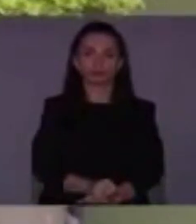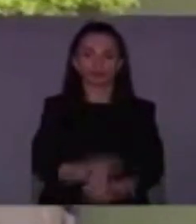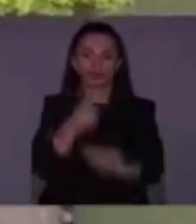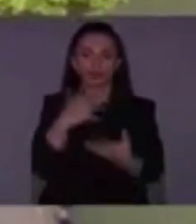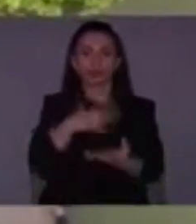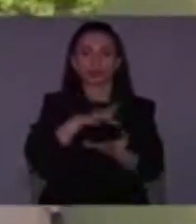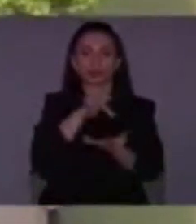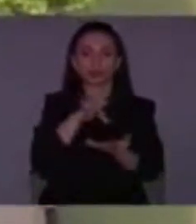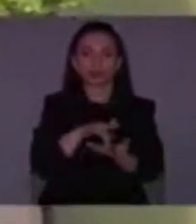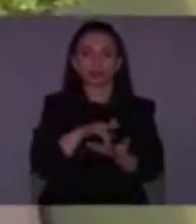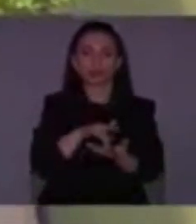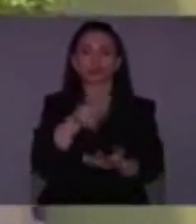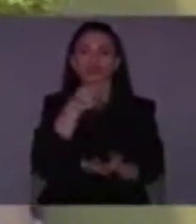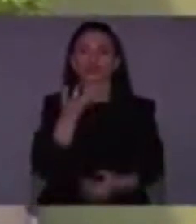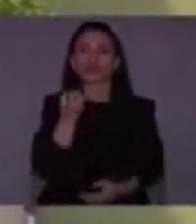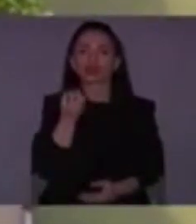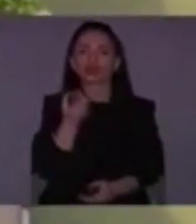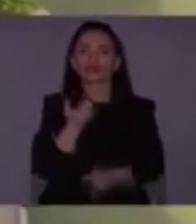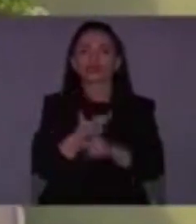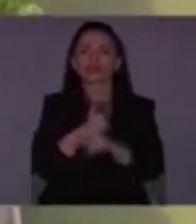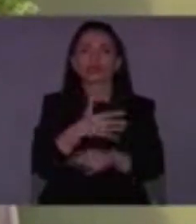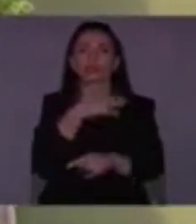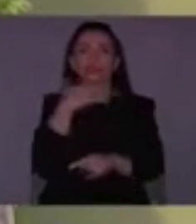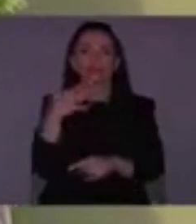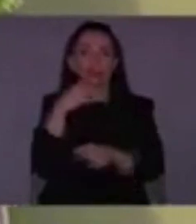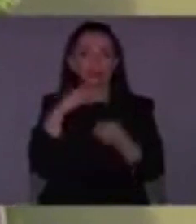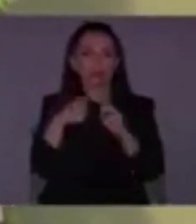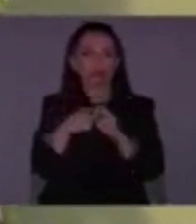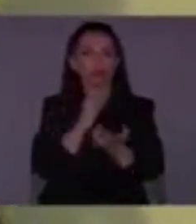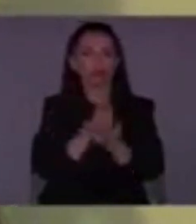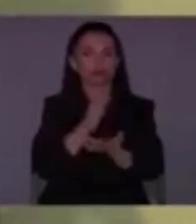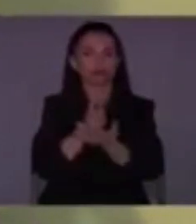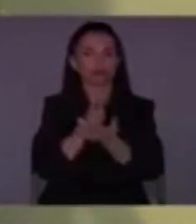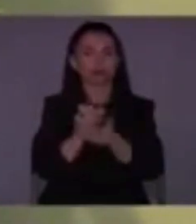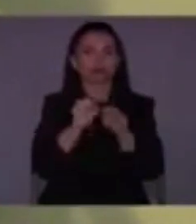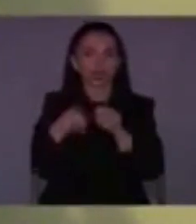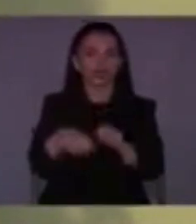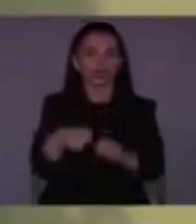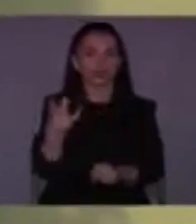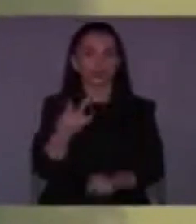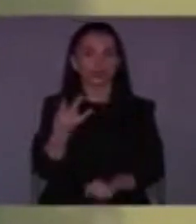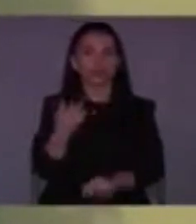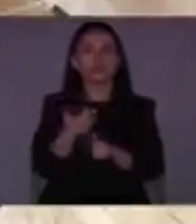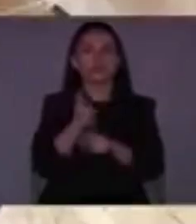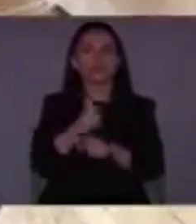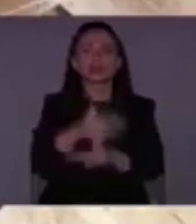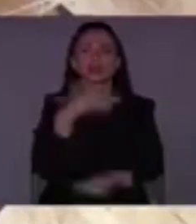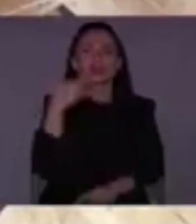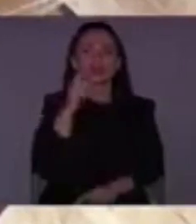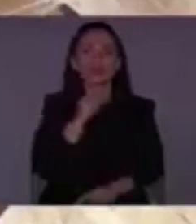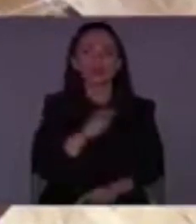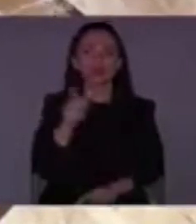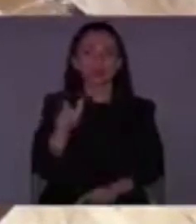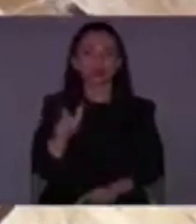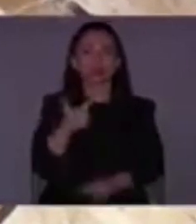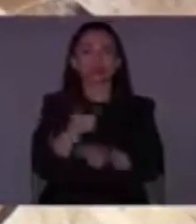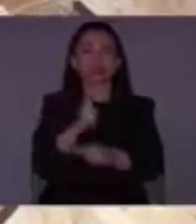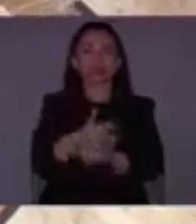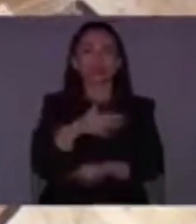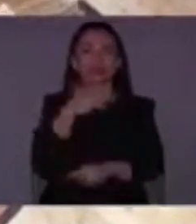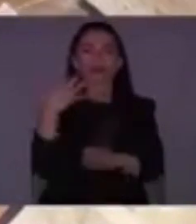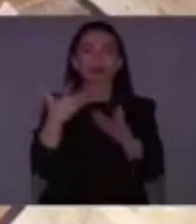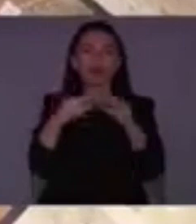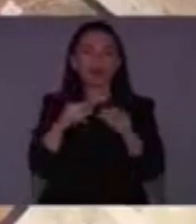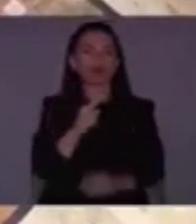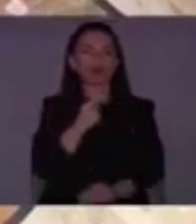ცხადია, თბილისს ჯერ კიდევ ძალიან ბევრი გამოწვევა აქვს დასაძლევი, ძალიან ბევრ ადამიანს, ძალიან ბევრ